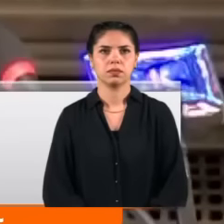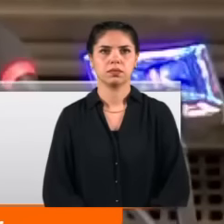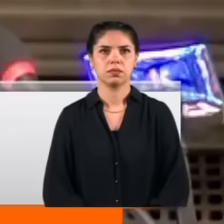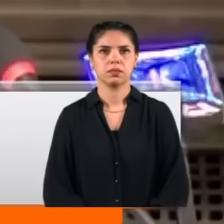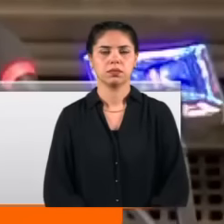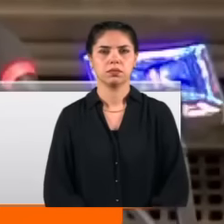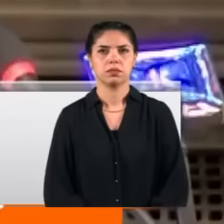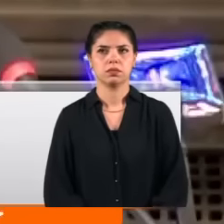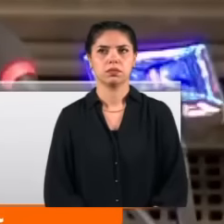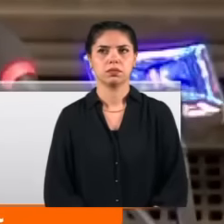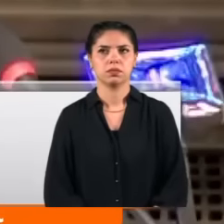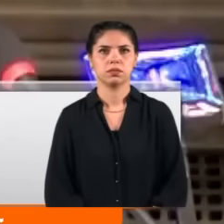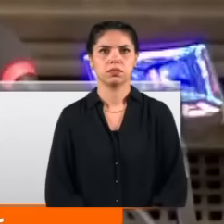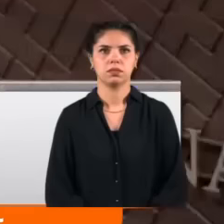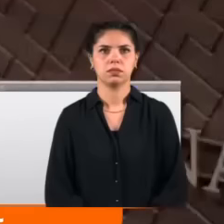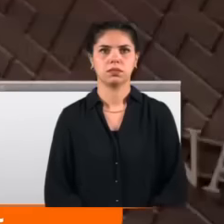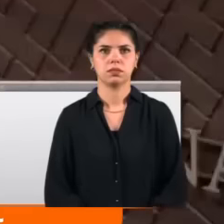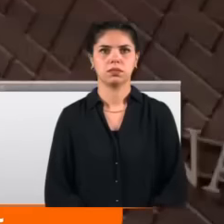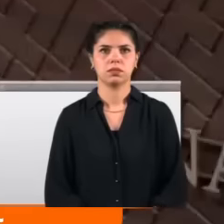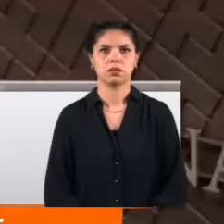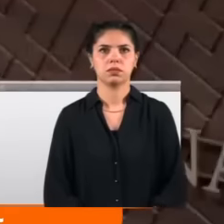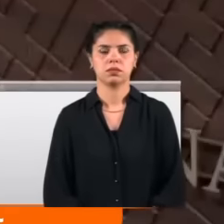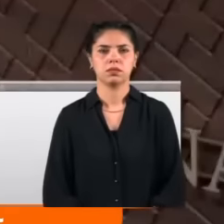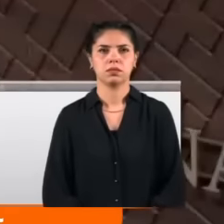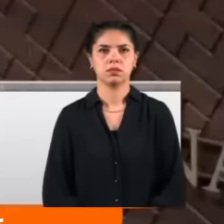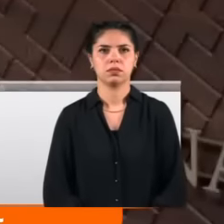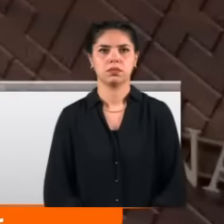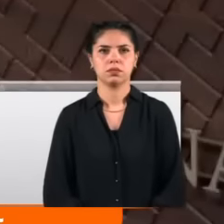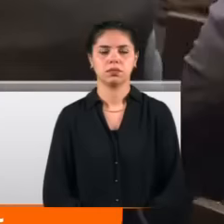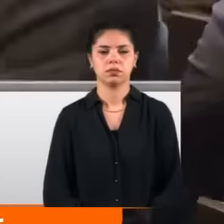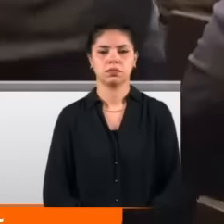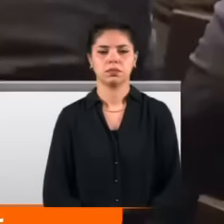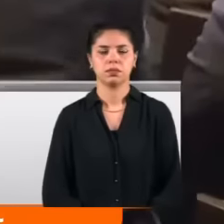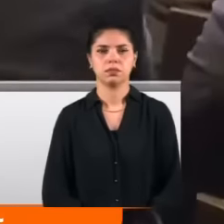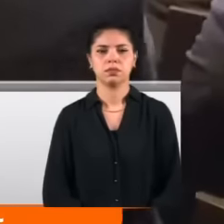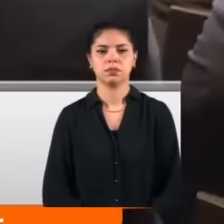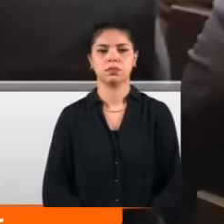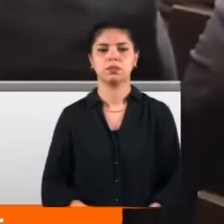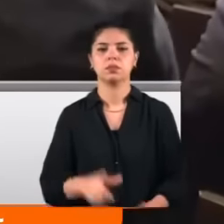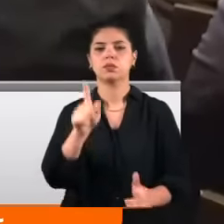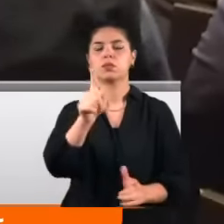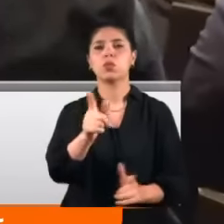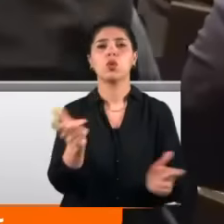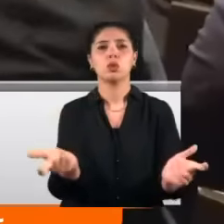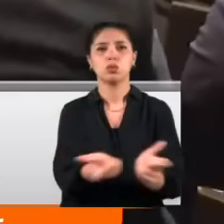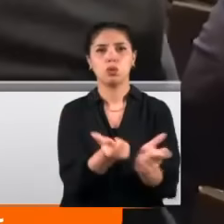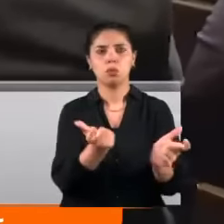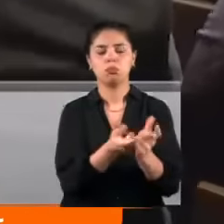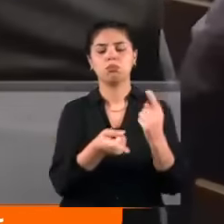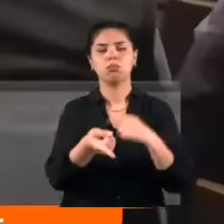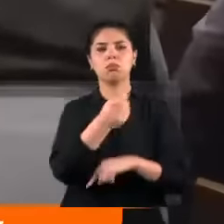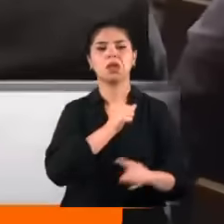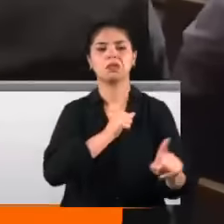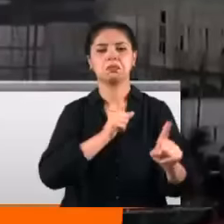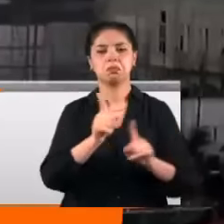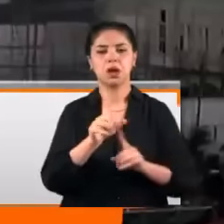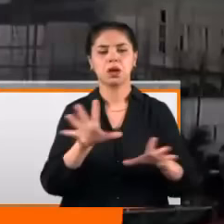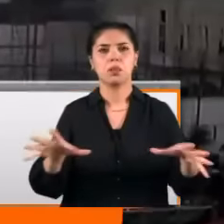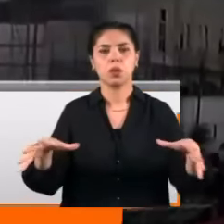etmektedir. İsrail uzun süredir Filistin topraklarını işgal ediyor. Divanın danışma görüşünü açıklayan Başkan Nawaf